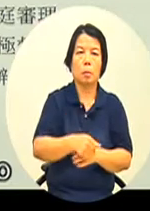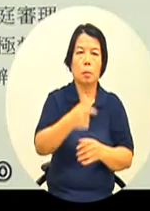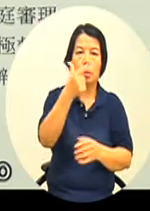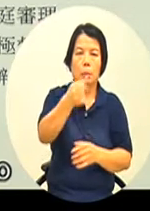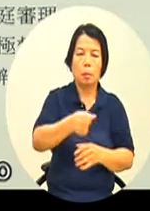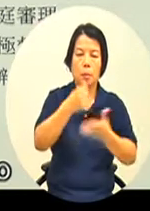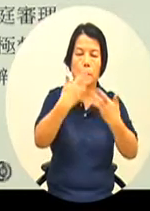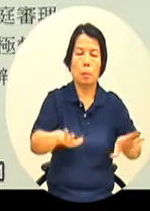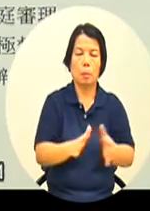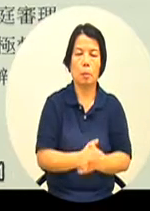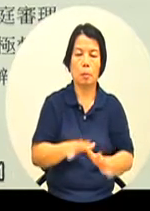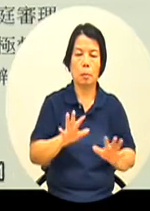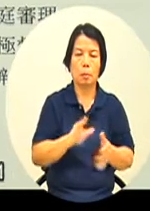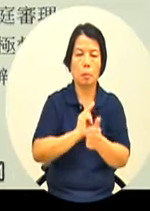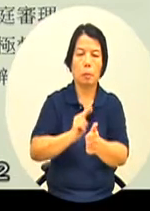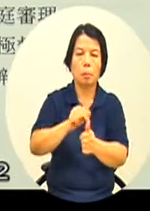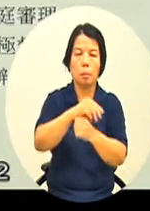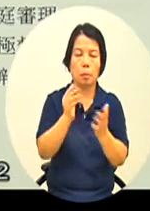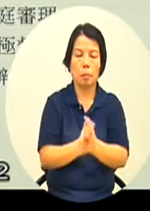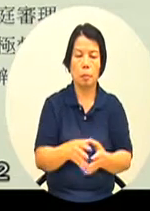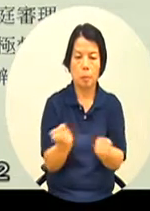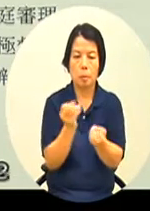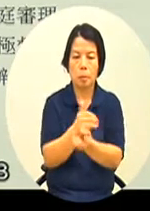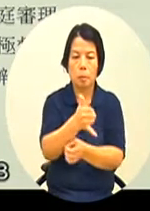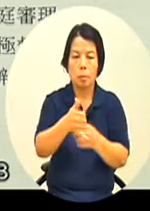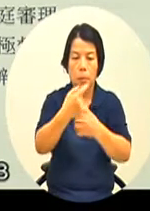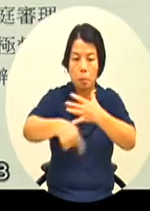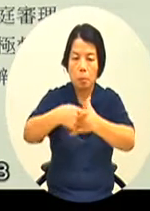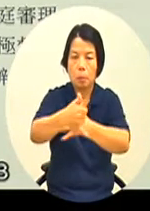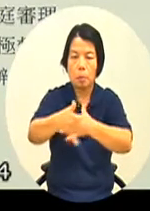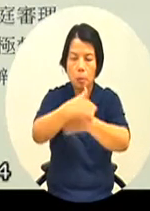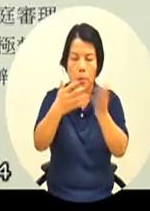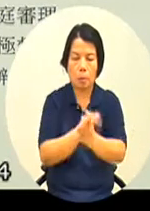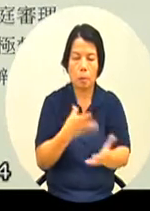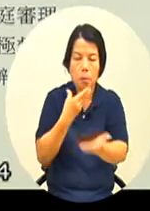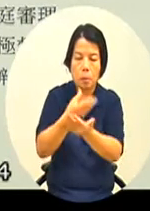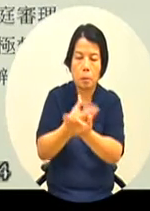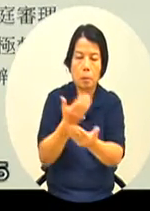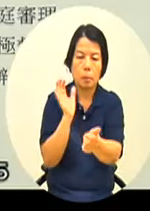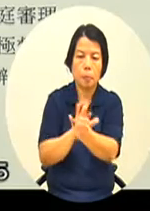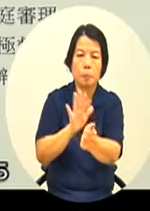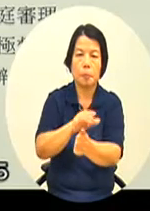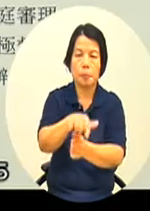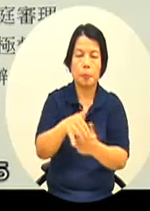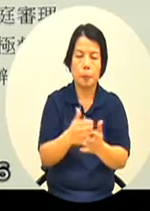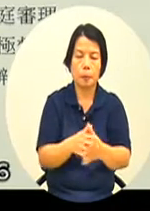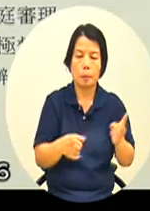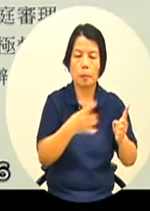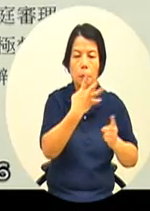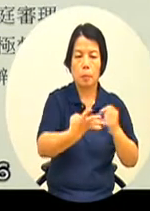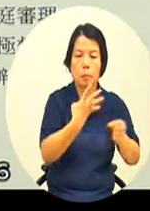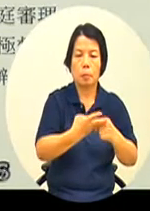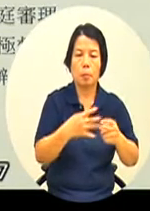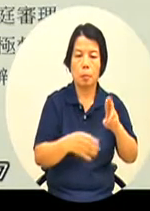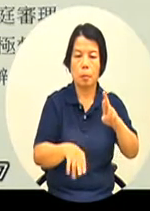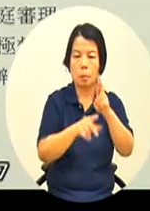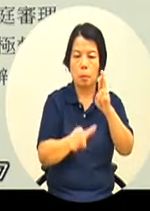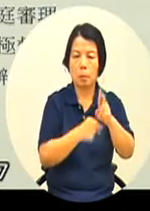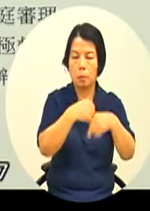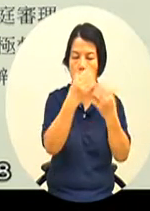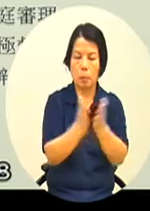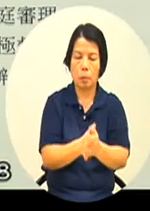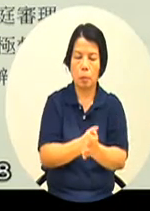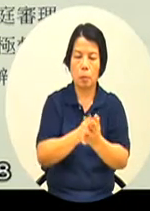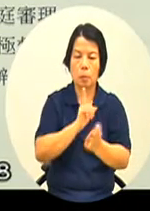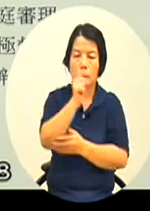6亿151万余元。另待灾民对肇事者提起损害赔偿诉讼部分，已经于104年12月全数起诉完